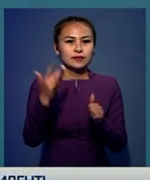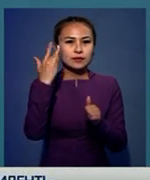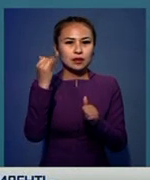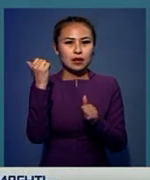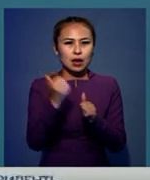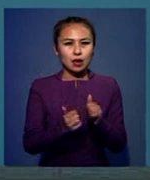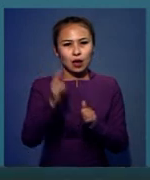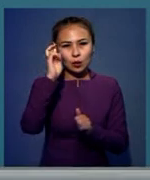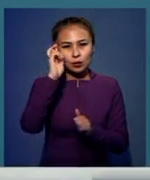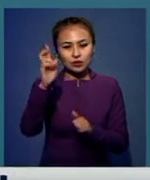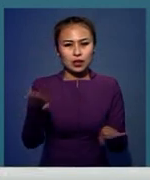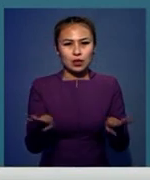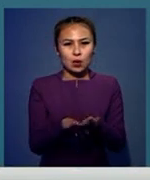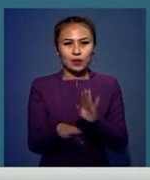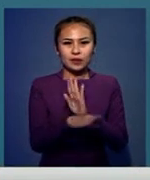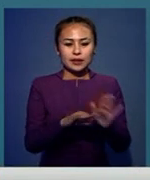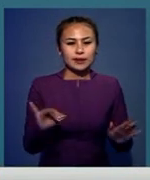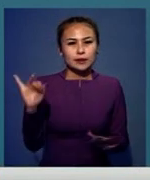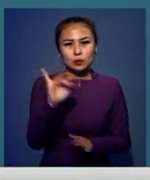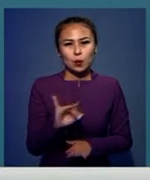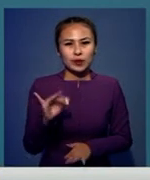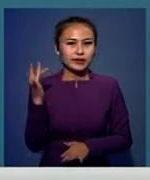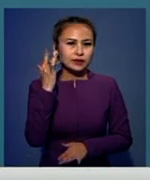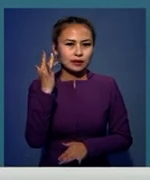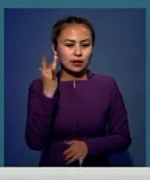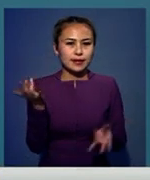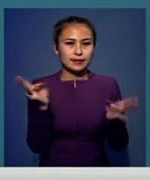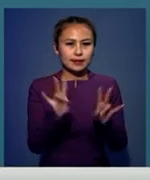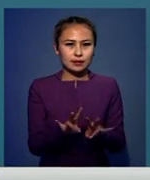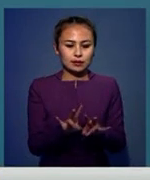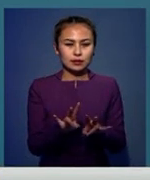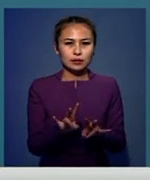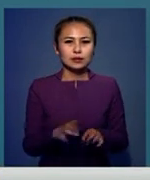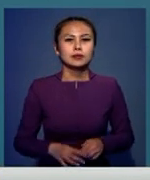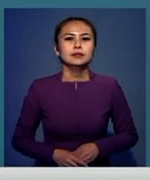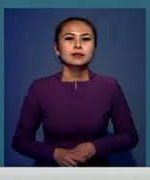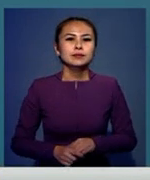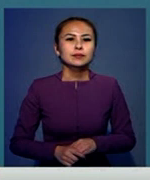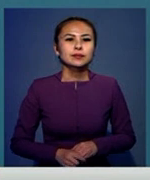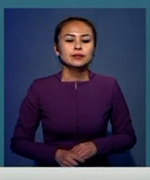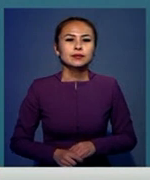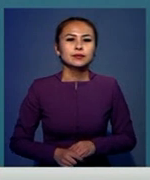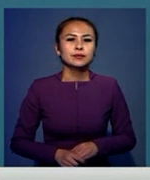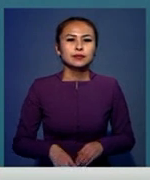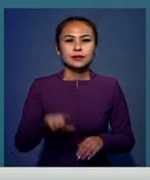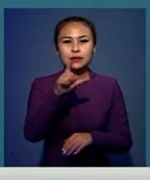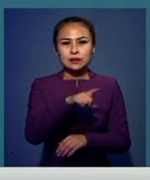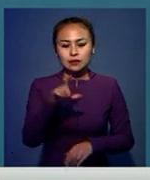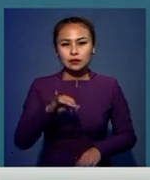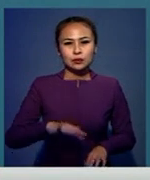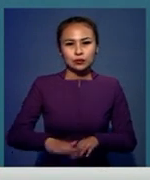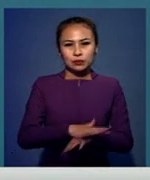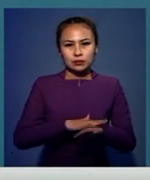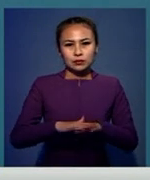елде мұндай сайлау деген тарихи шешім болып табылады. Халық үшін, ел үшін, ел, жұрт